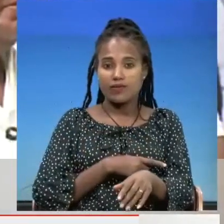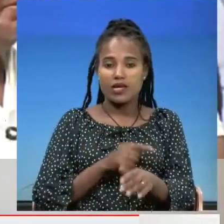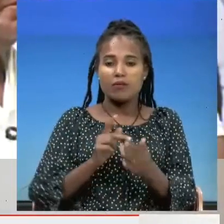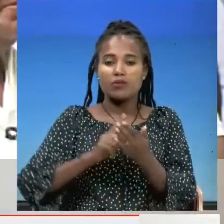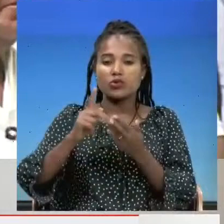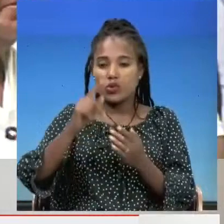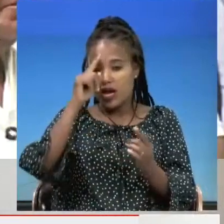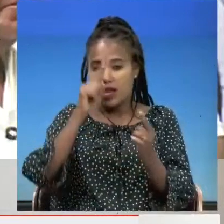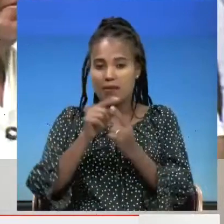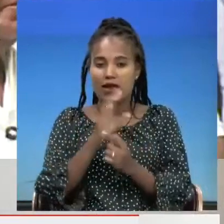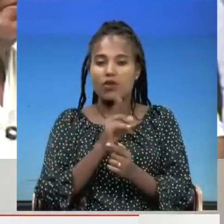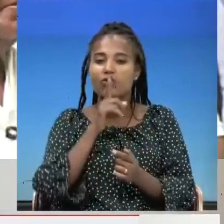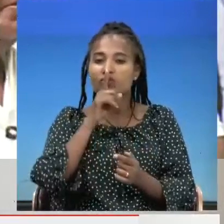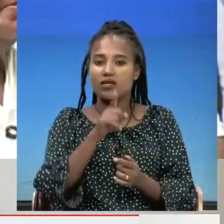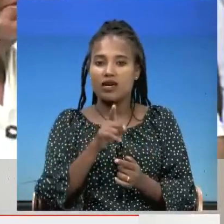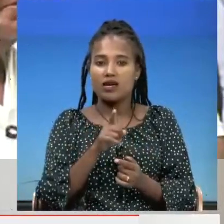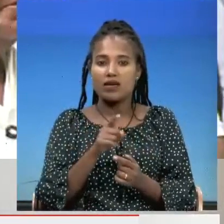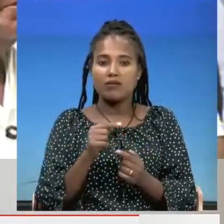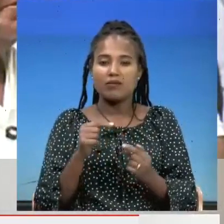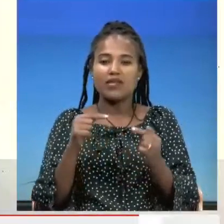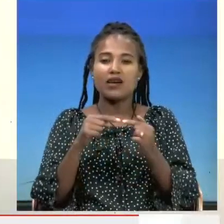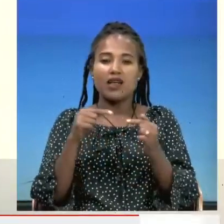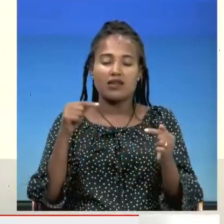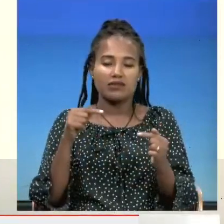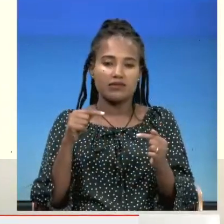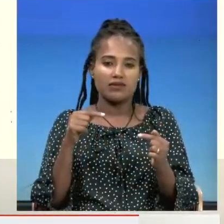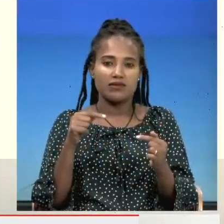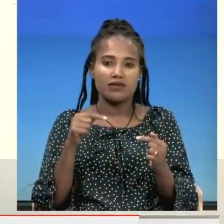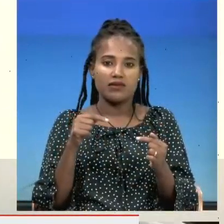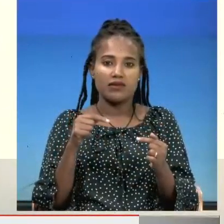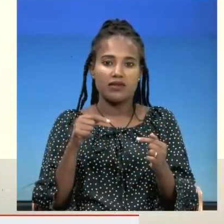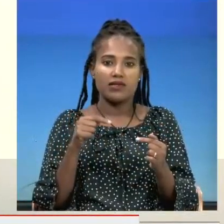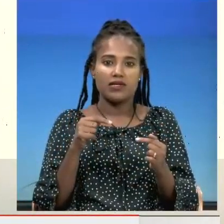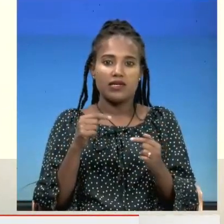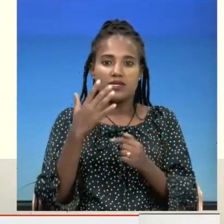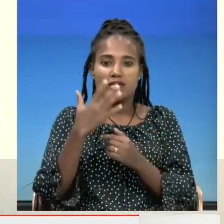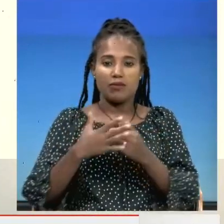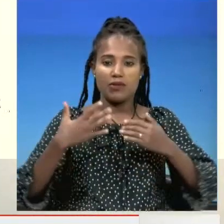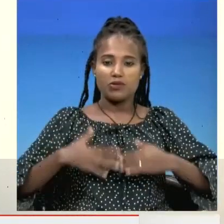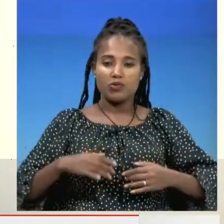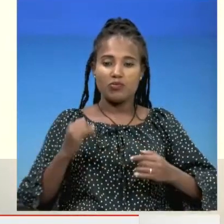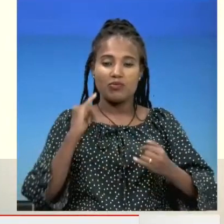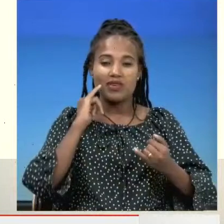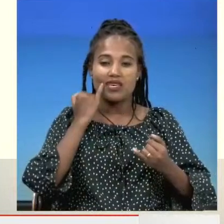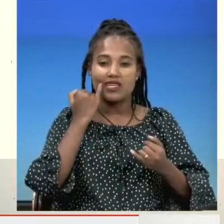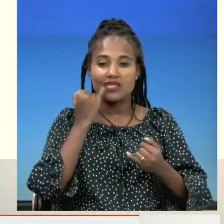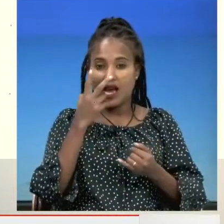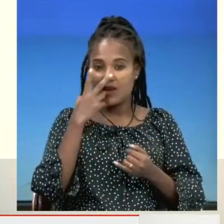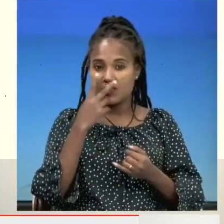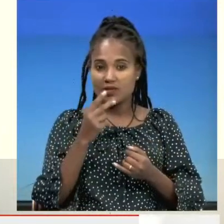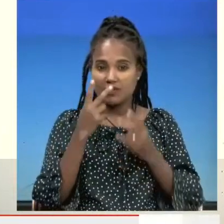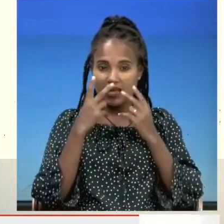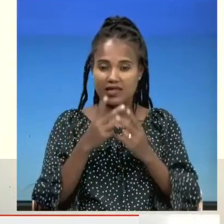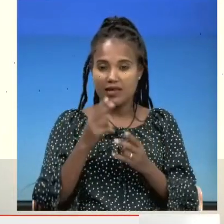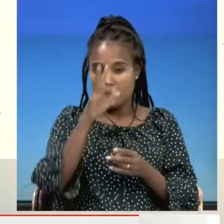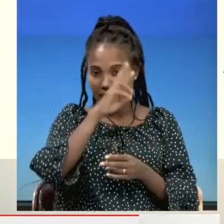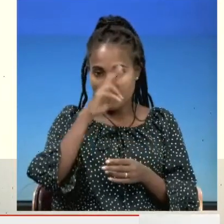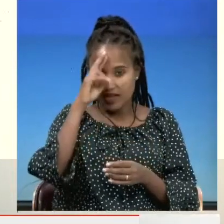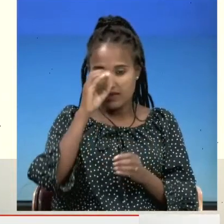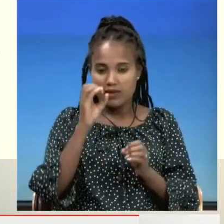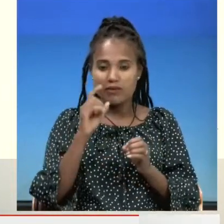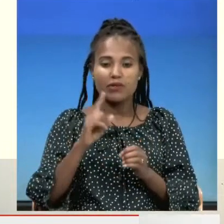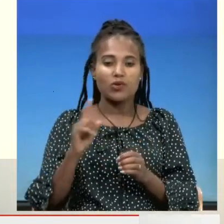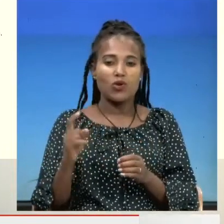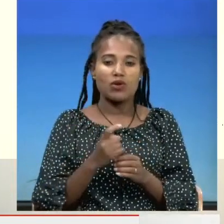ከፕሮጀክቱ ዓላማ እና እውነታ በተጸራሪ ደም በለበሱ የምቀኝነት አይኖች የመታየቱ ምክንያት ምን